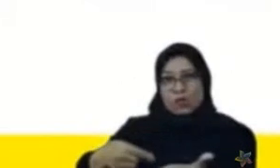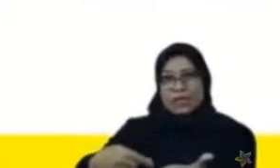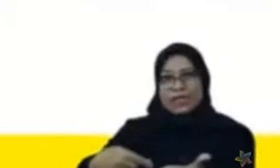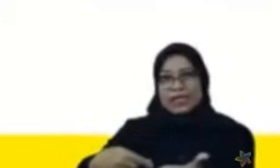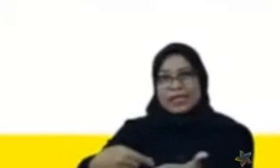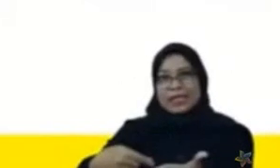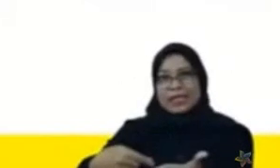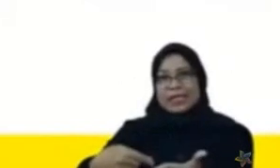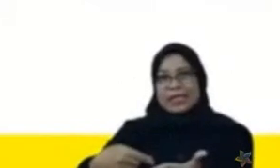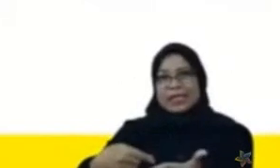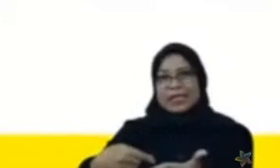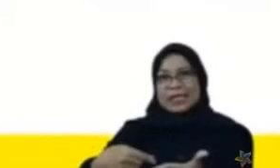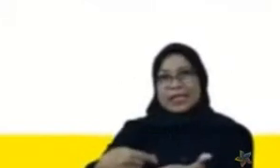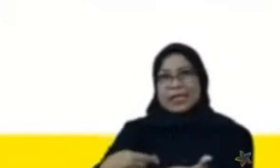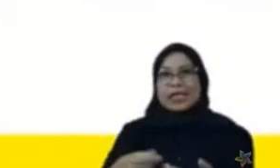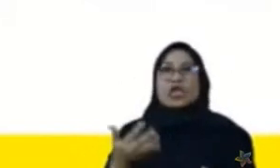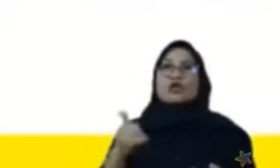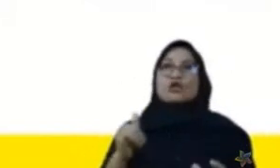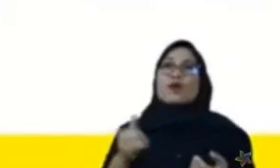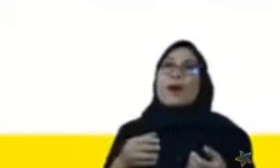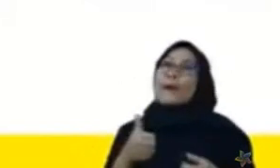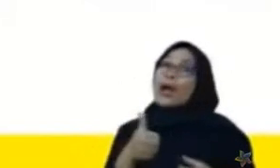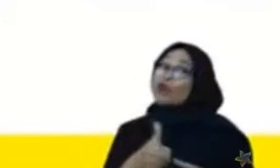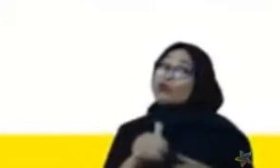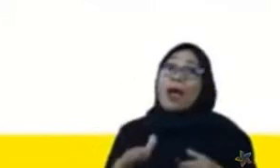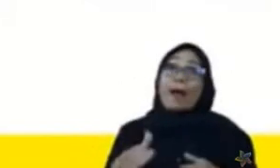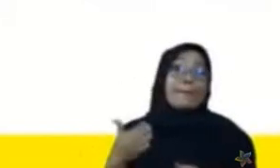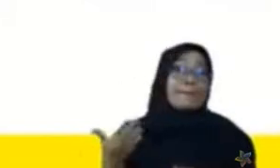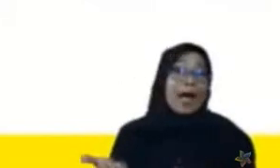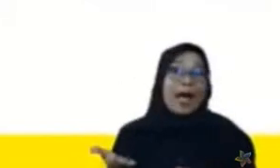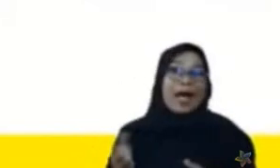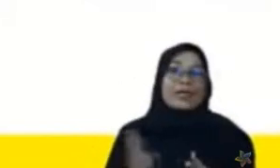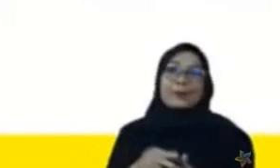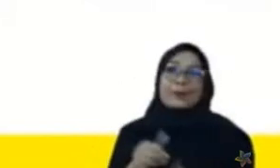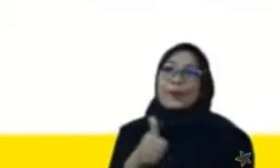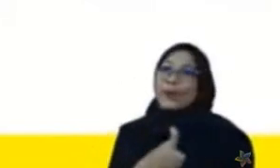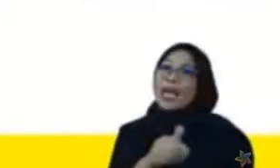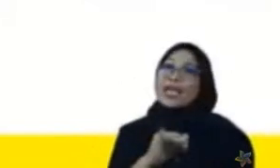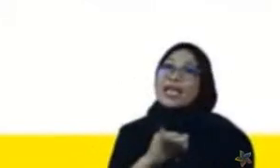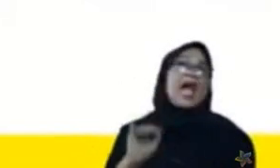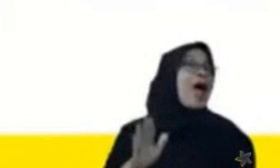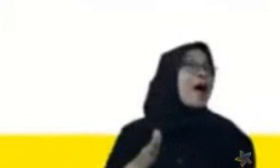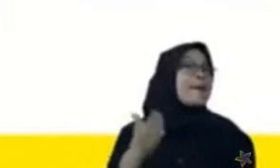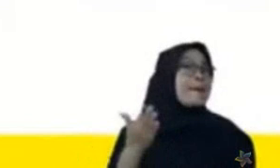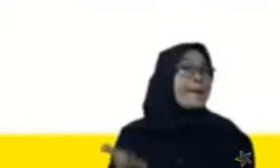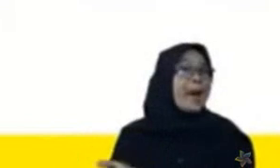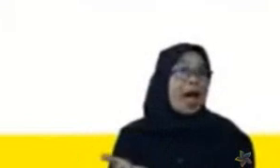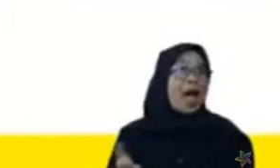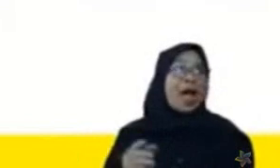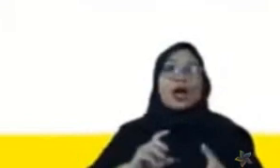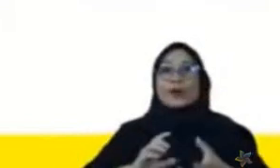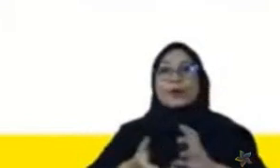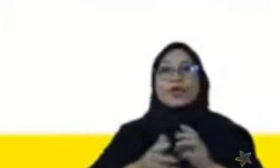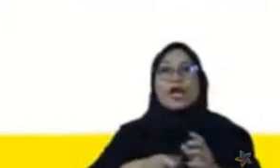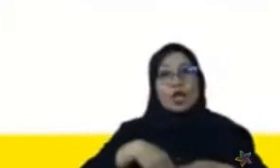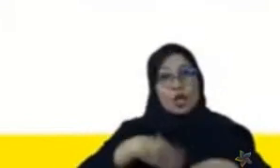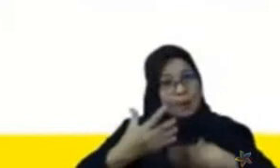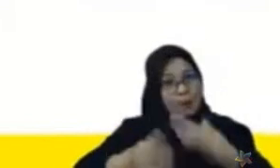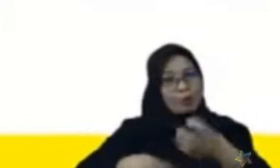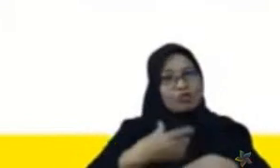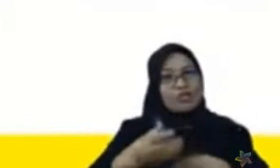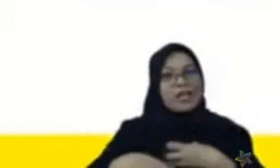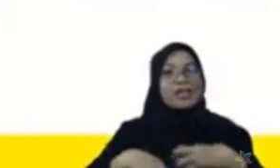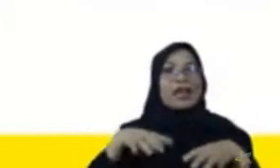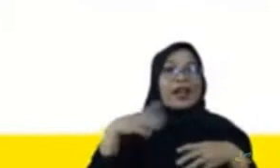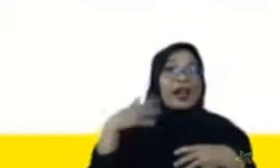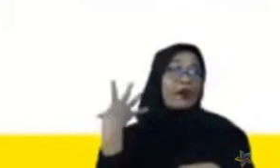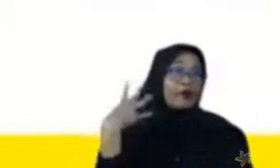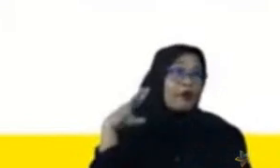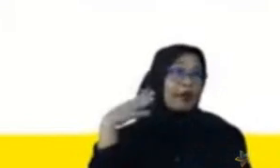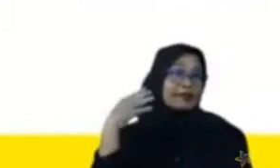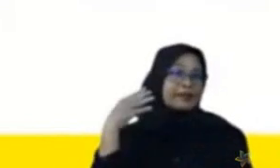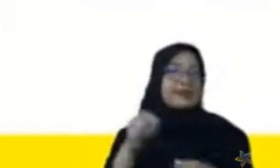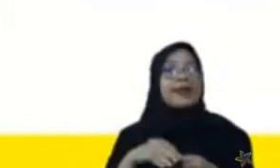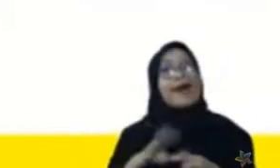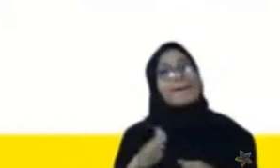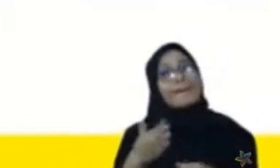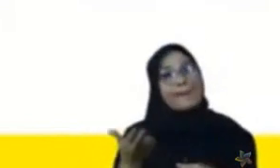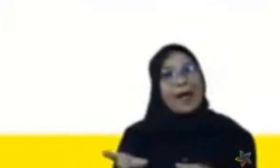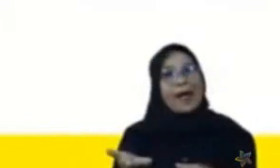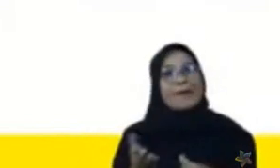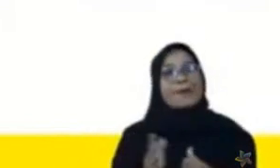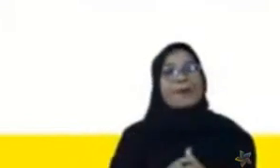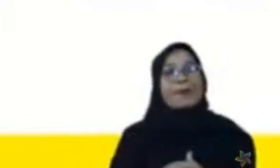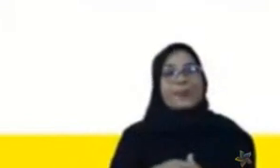yang sudah bagus apa, yang perlu diperbaiki apa, itu merupakan bagian dari proses refleksi. Kurang lebih seperti itu.